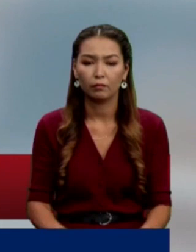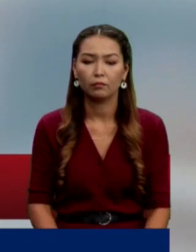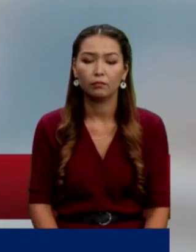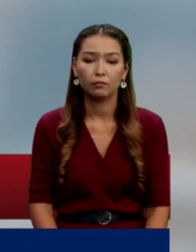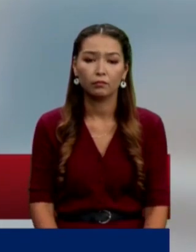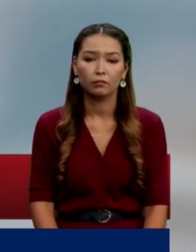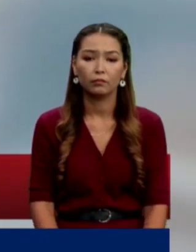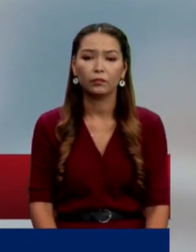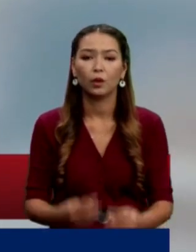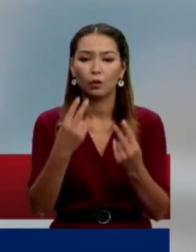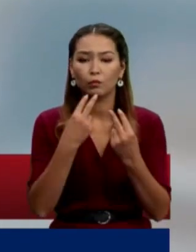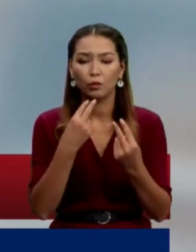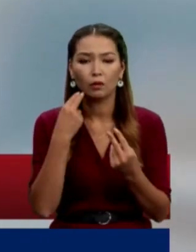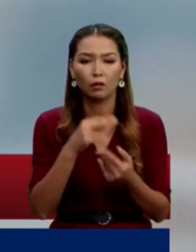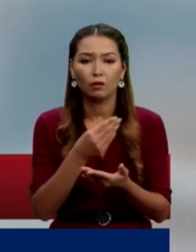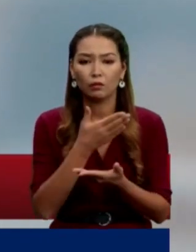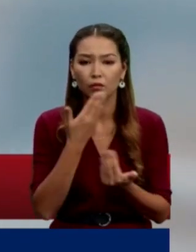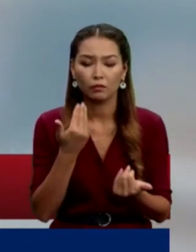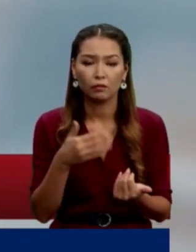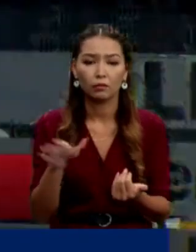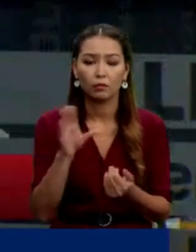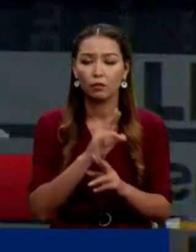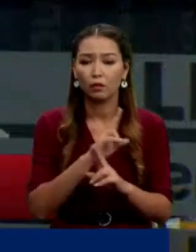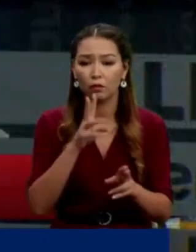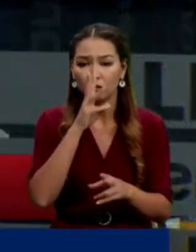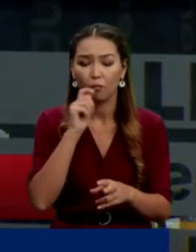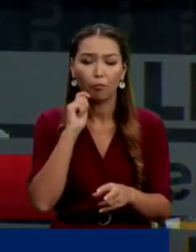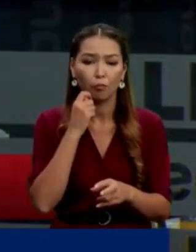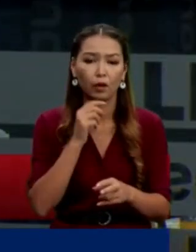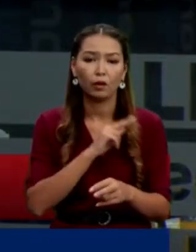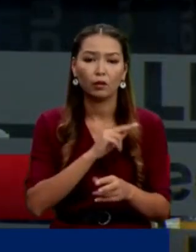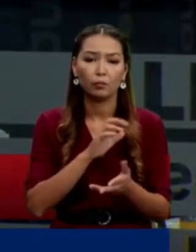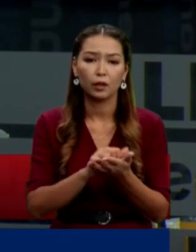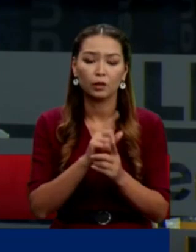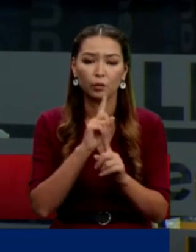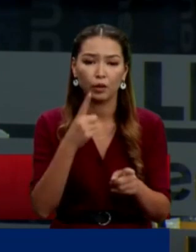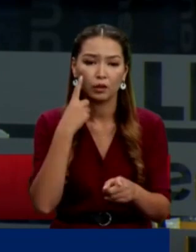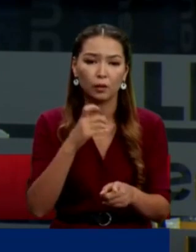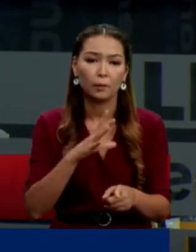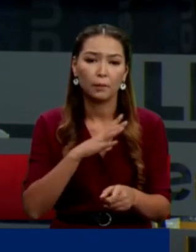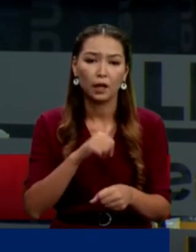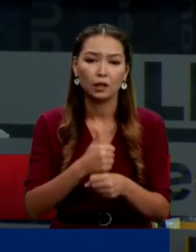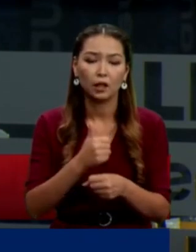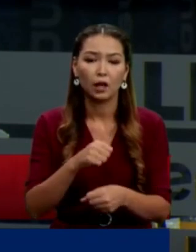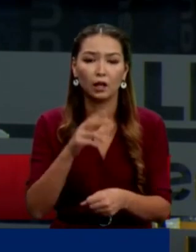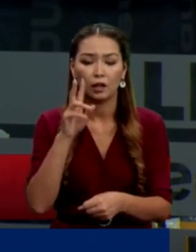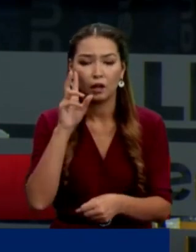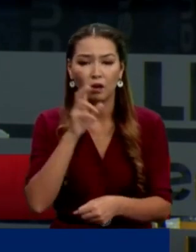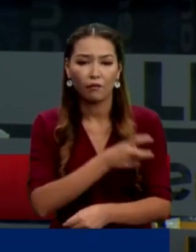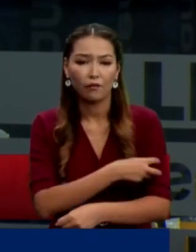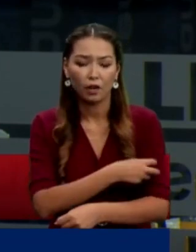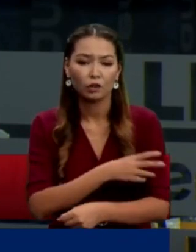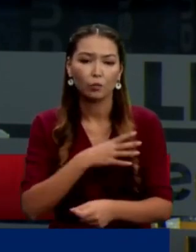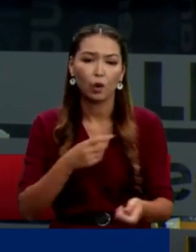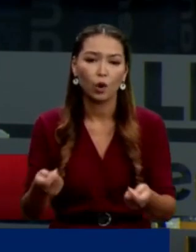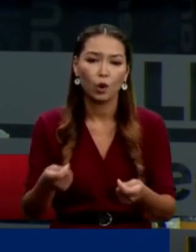За 70 тысяч зарплаты никто не идет. Но ситуацию уже прокомментировали главный врач больницы и руководитель облздрава. По